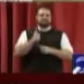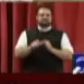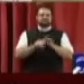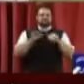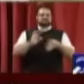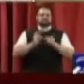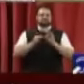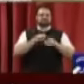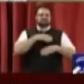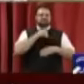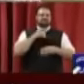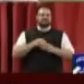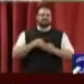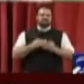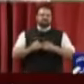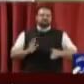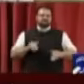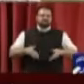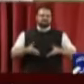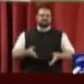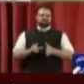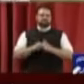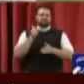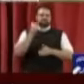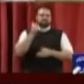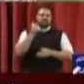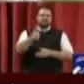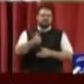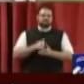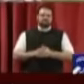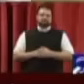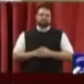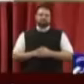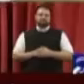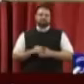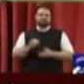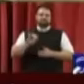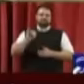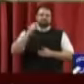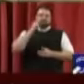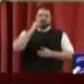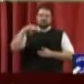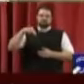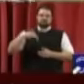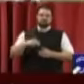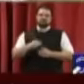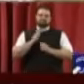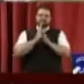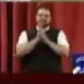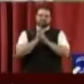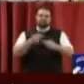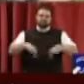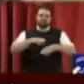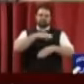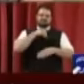proverbe românești că s-au născut dintr-un adevăr. Și cu Nicolina Gheorghiță, psihologul meu de